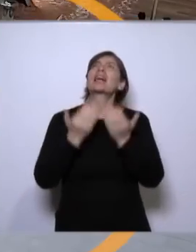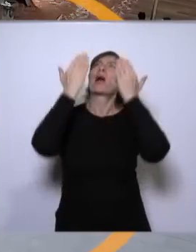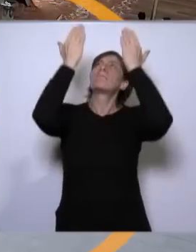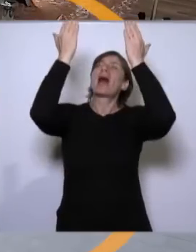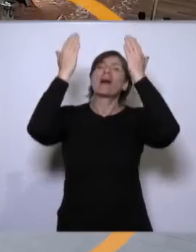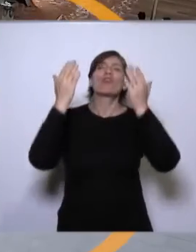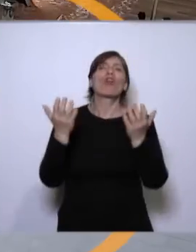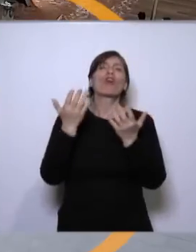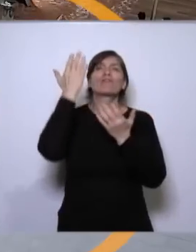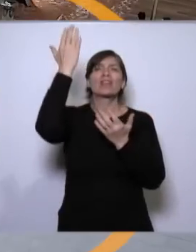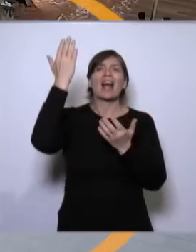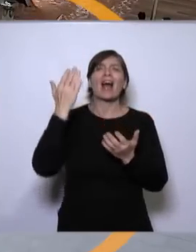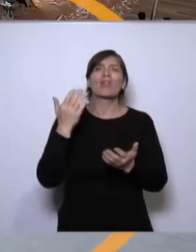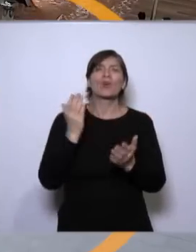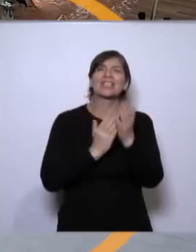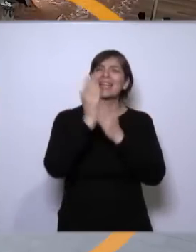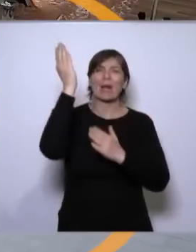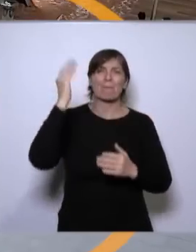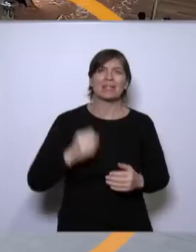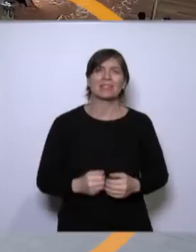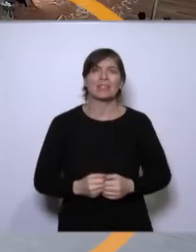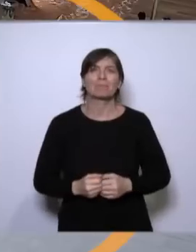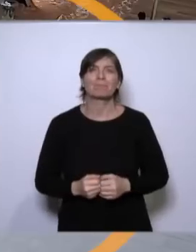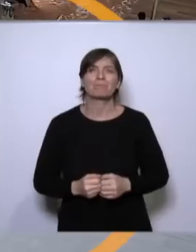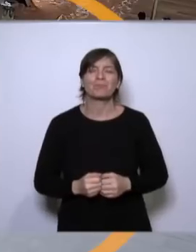거룩한 어좌에서